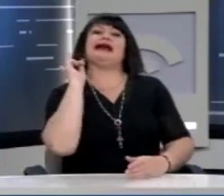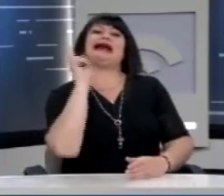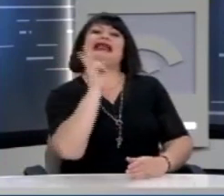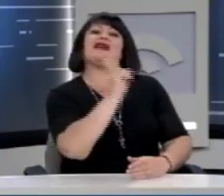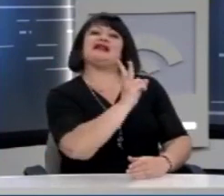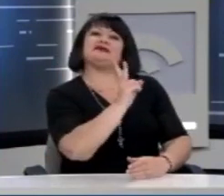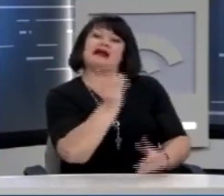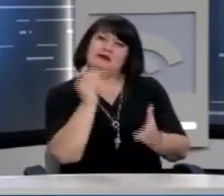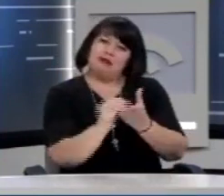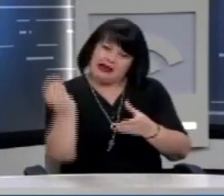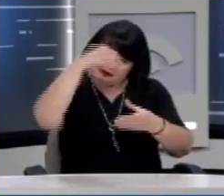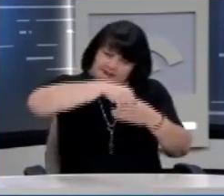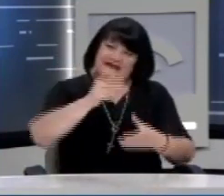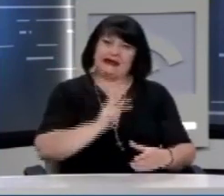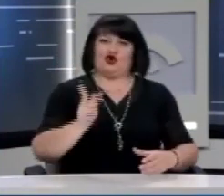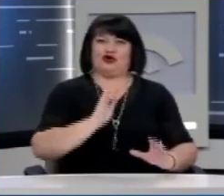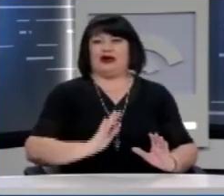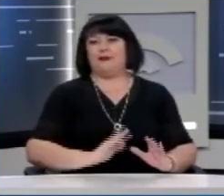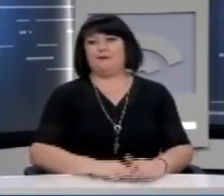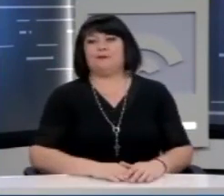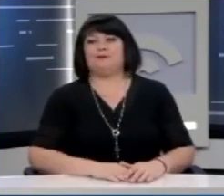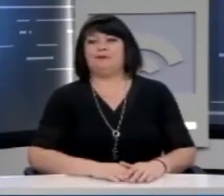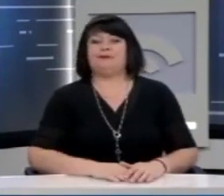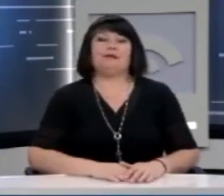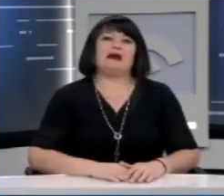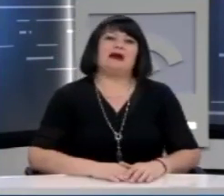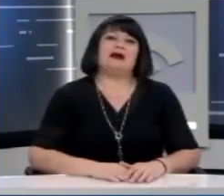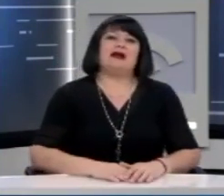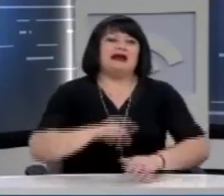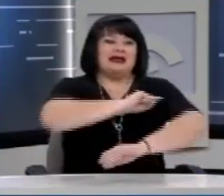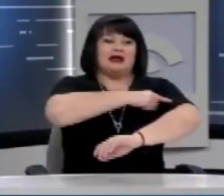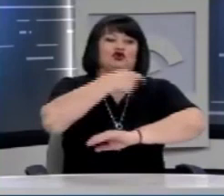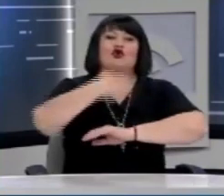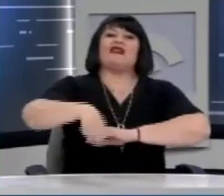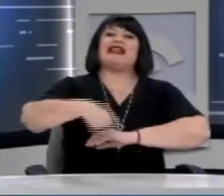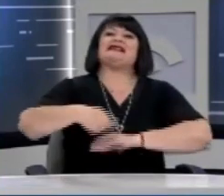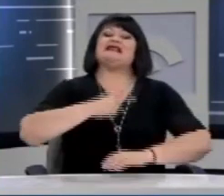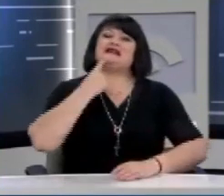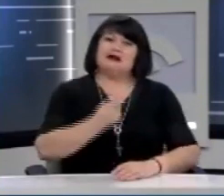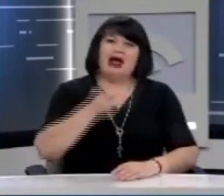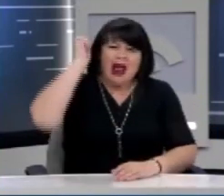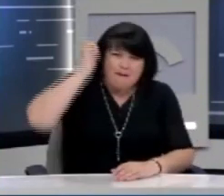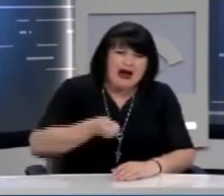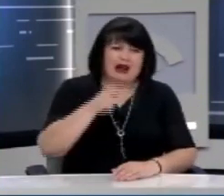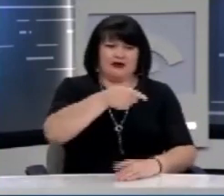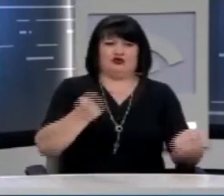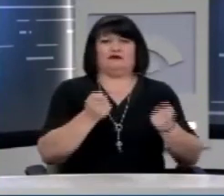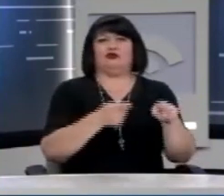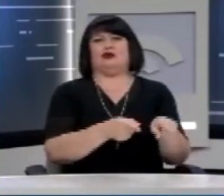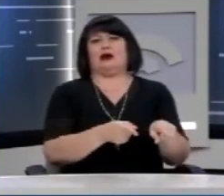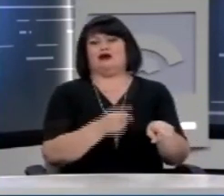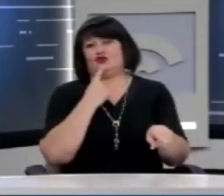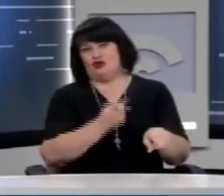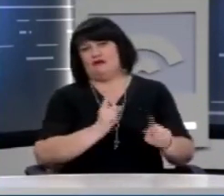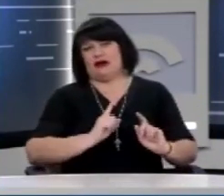Είναι χαρακτηριστική η τοποθέτηση των ιατροδικαστών για το απαράδεκτο αυτής της ενέργειας,